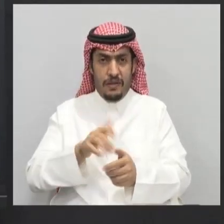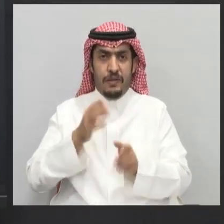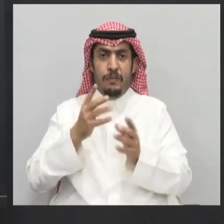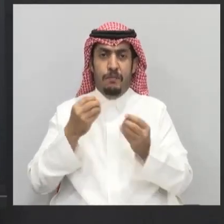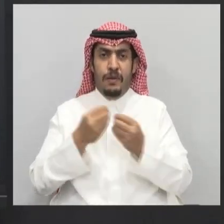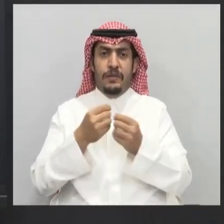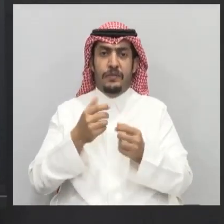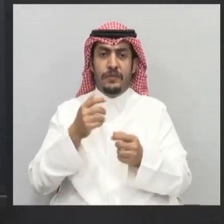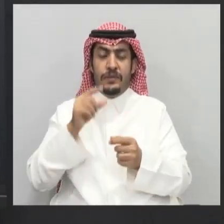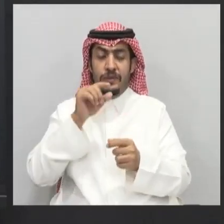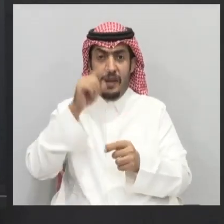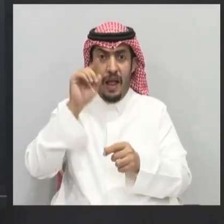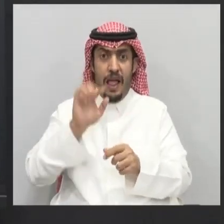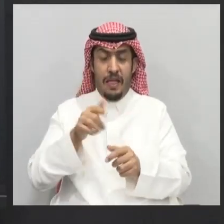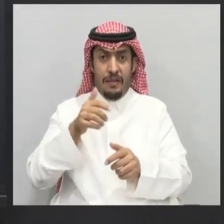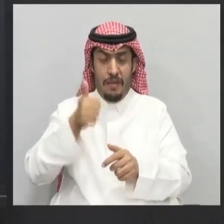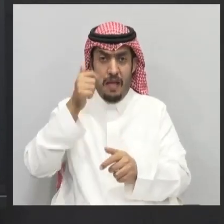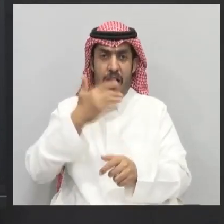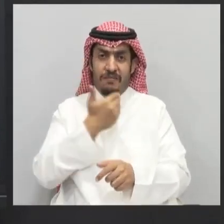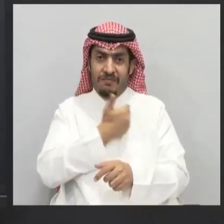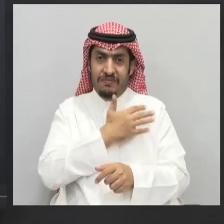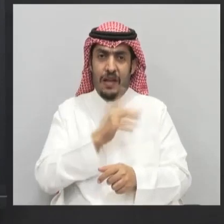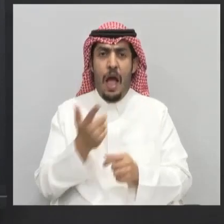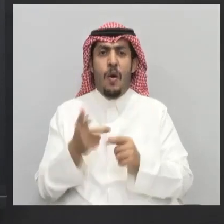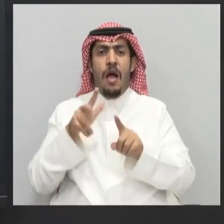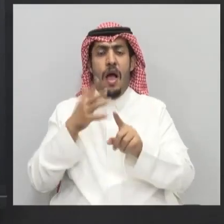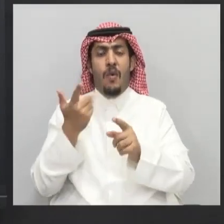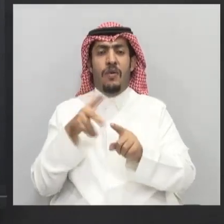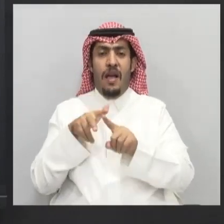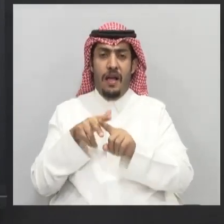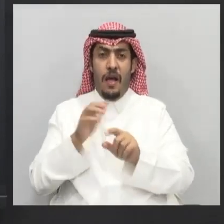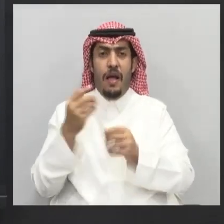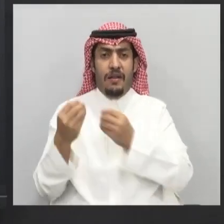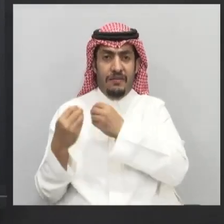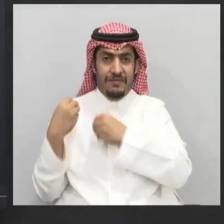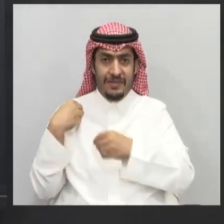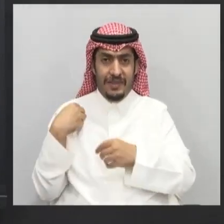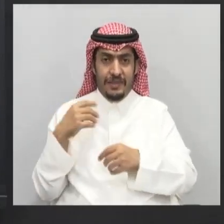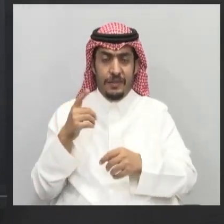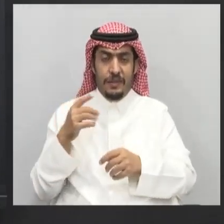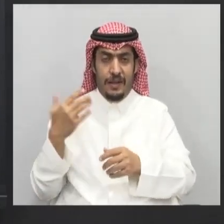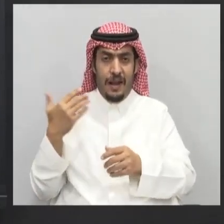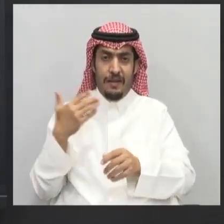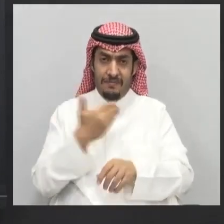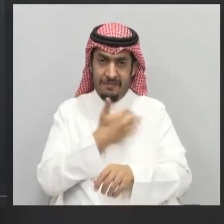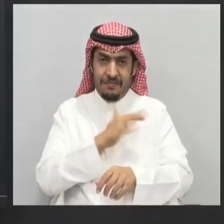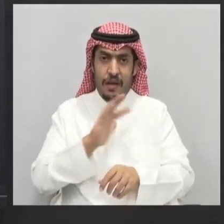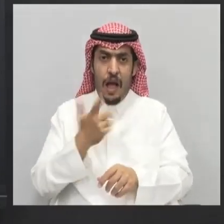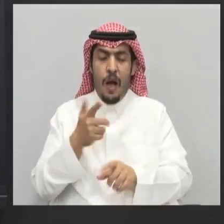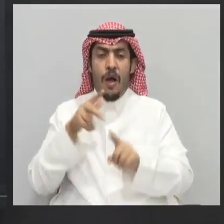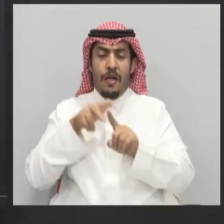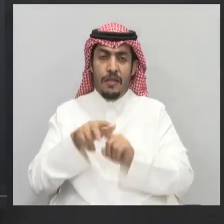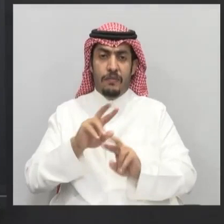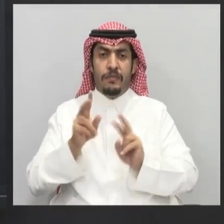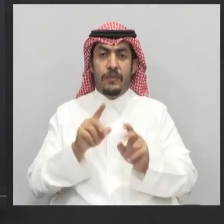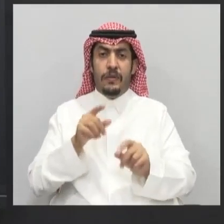والجماعه ان شاء غفر الله له وان شاء عذبه بعمله وهذا من كمال عدله سبحانه وتعالى